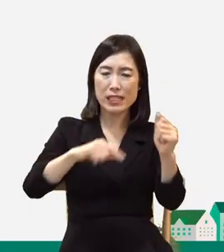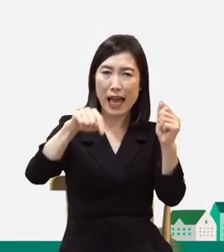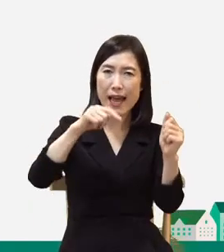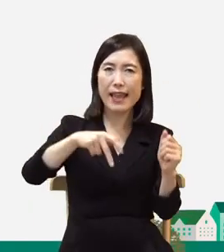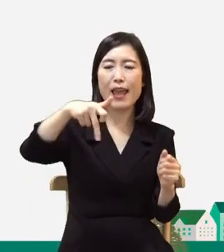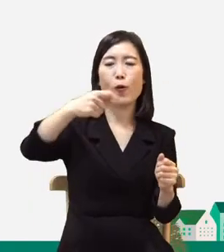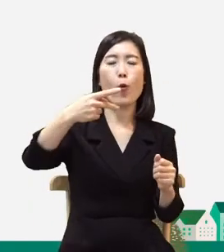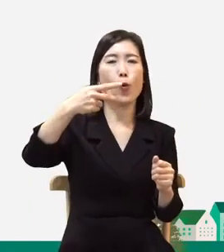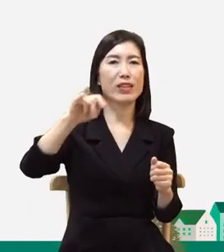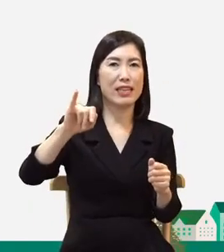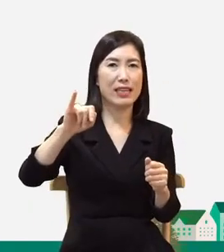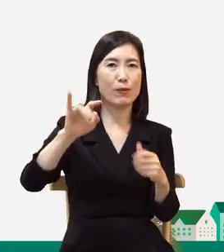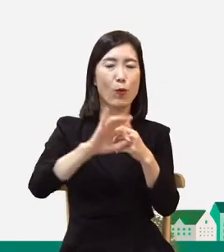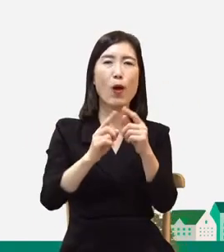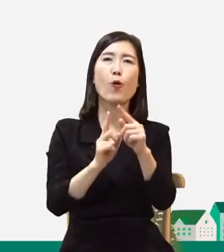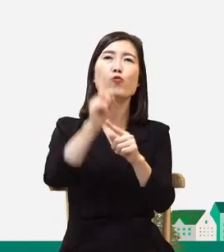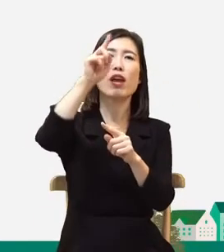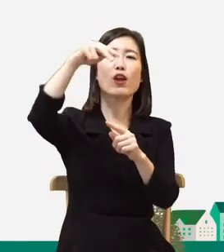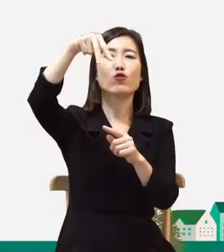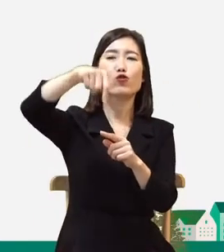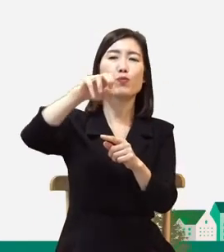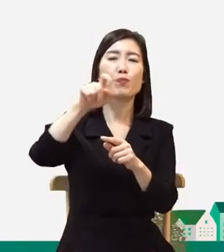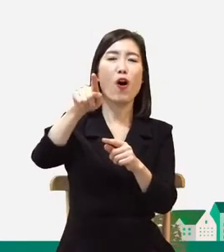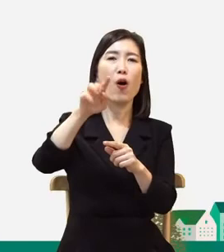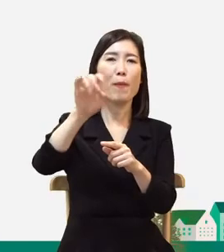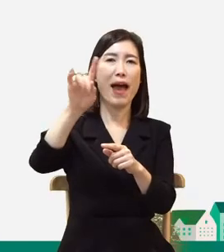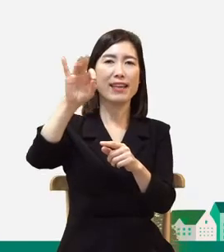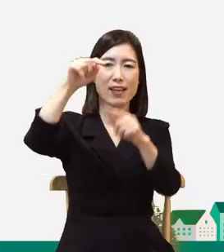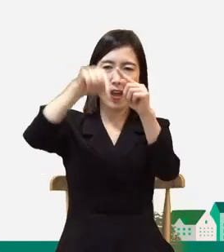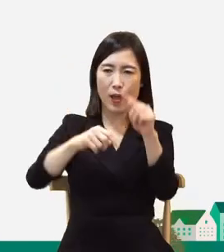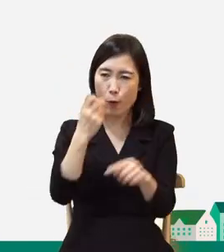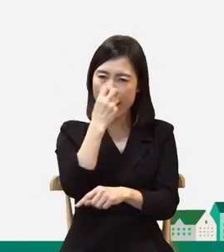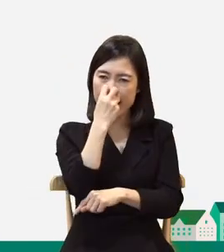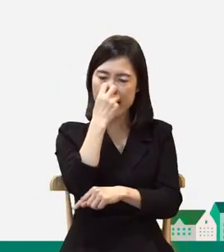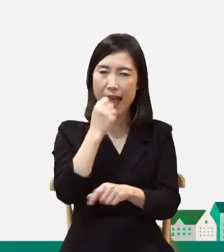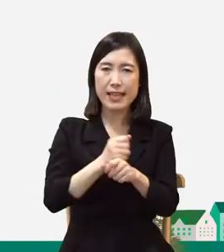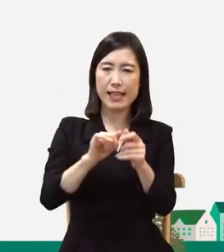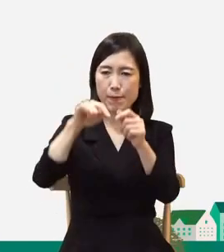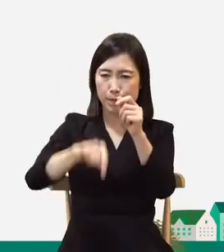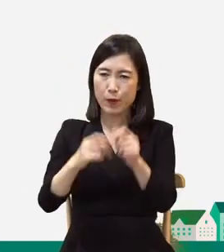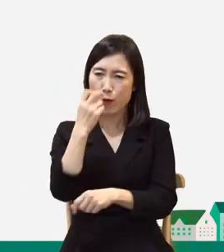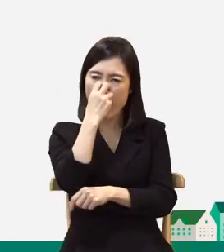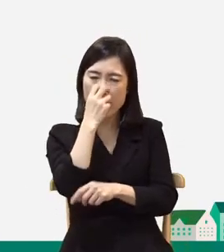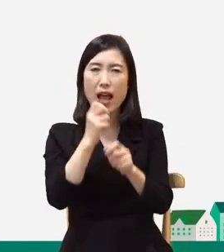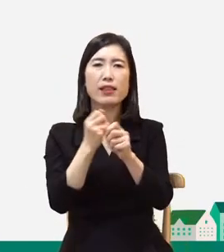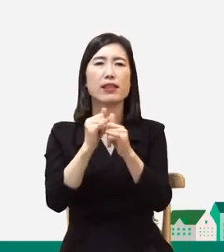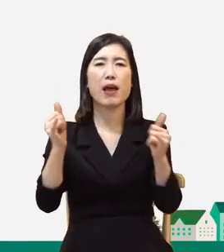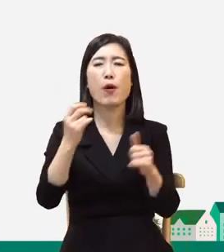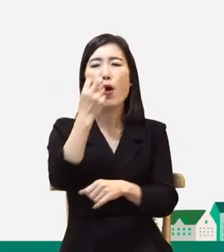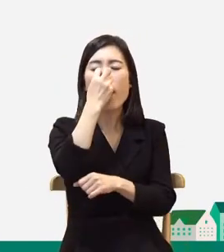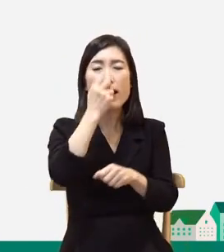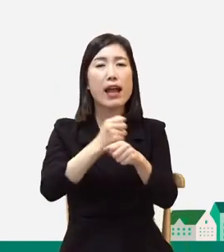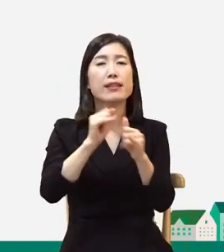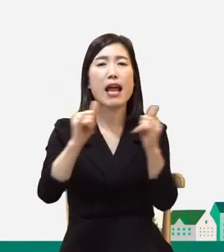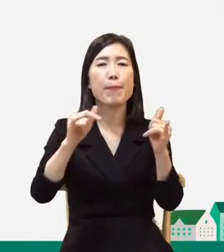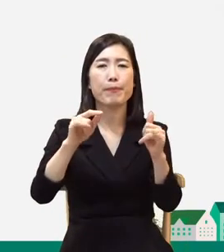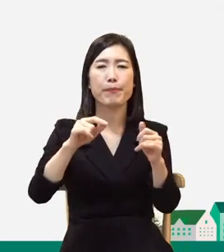코디네이터는 슈퍼바이저가 코디네이터의 그 업무를 관리하는 역할이라고 이렇게 생각을 많이들 하시거든요. 그래서